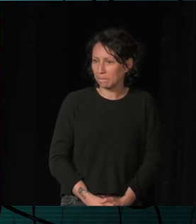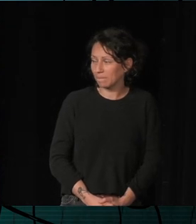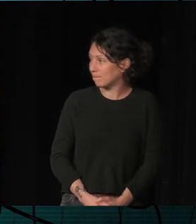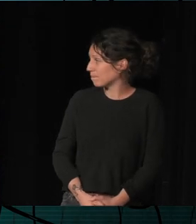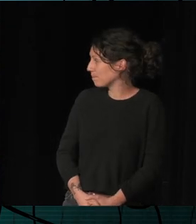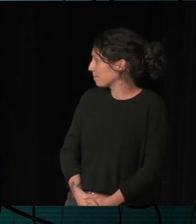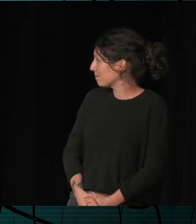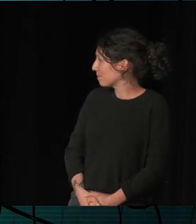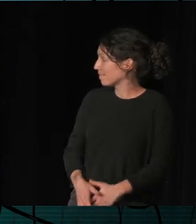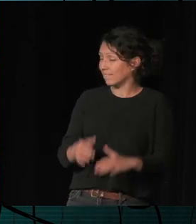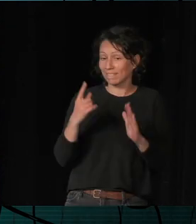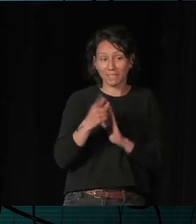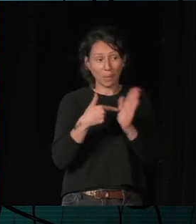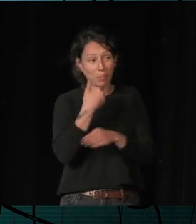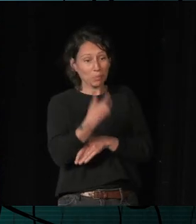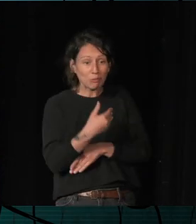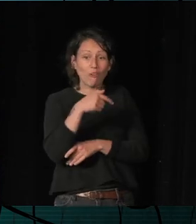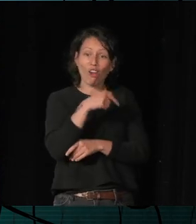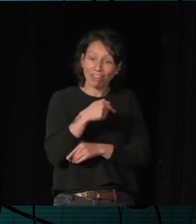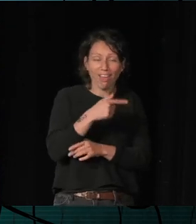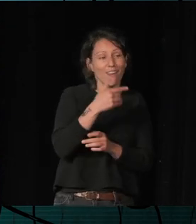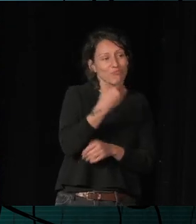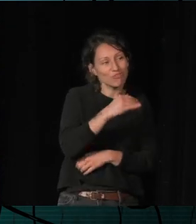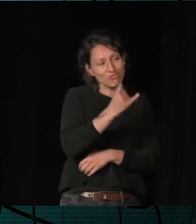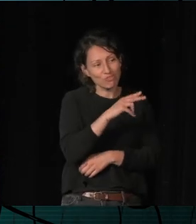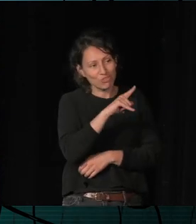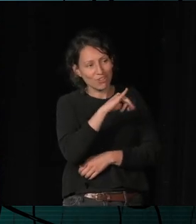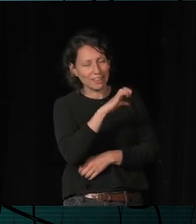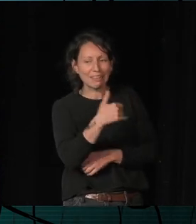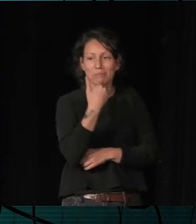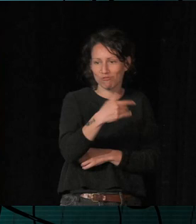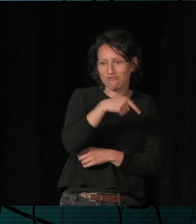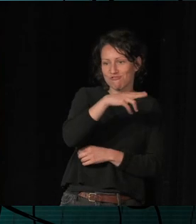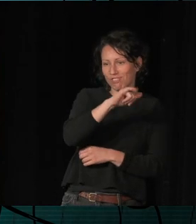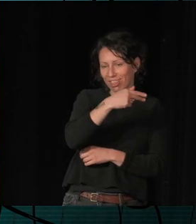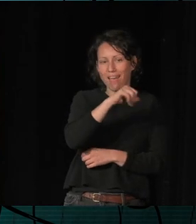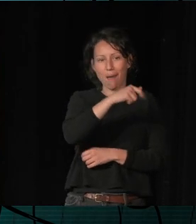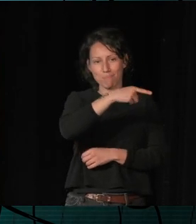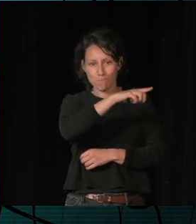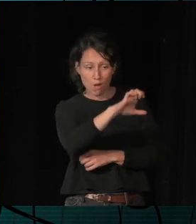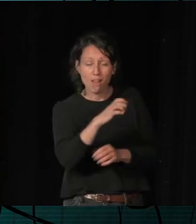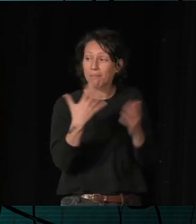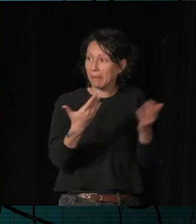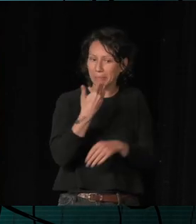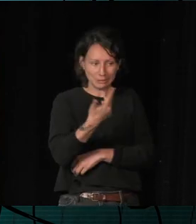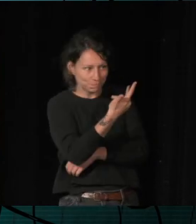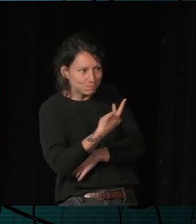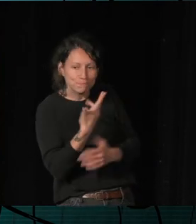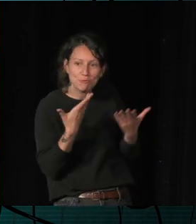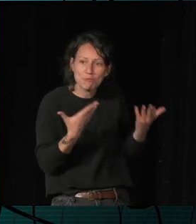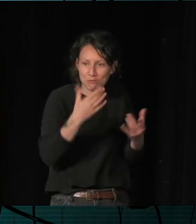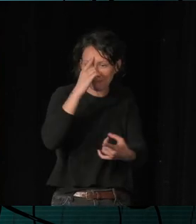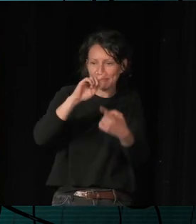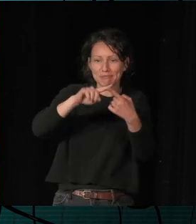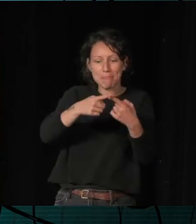Rebonjour Quentin, rebonjour Julie et rebonjour Queen Apple. Salut. Donc merci d'être avec nous aujourd'hui pour évoquer le traitement de la peur dans les jeux